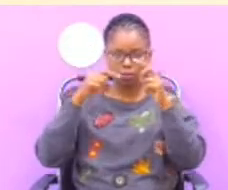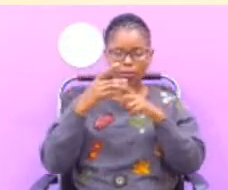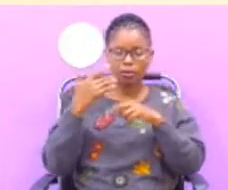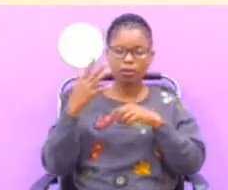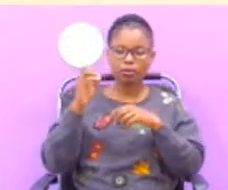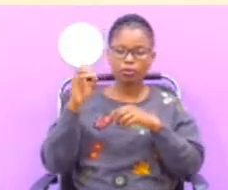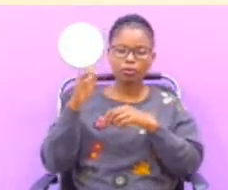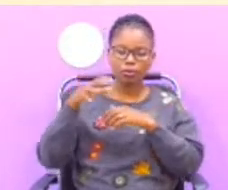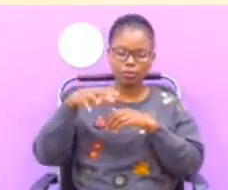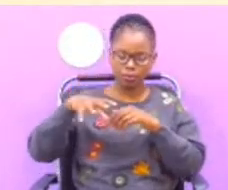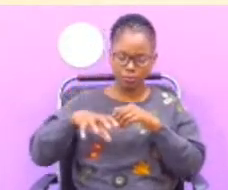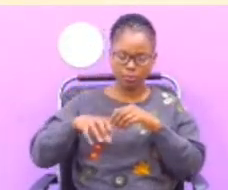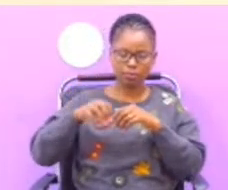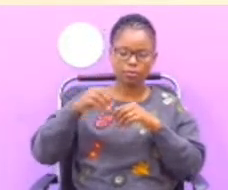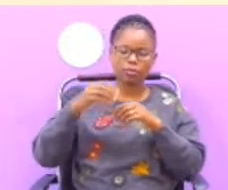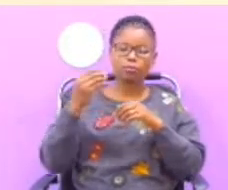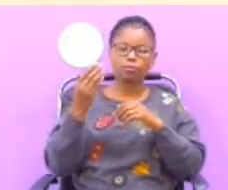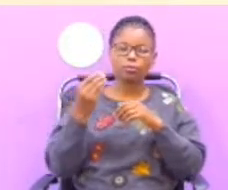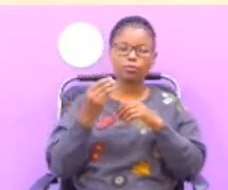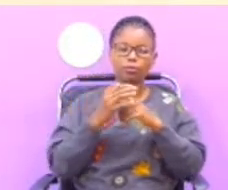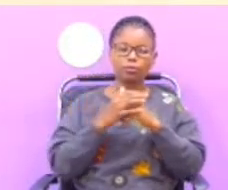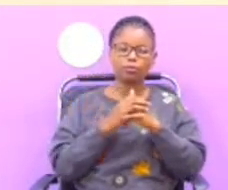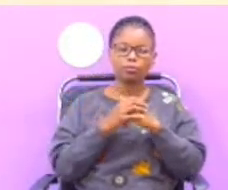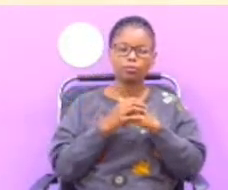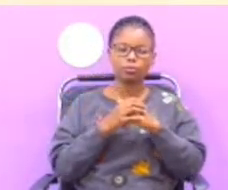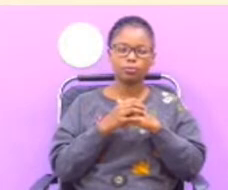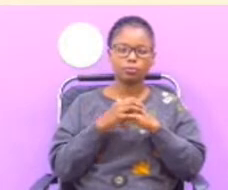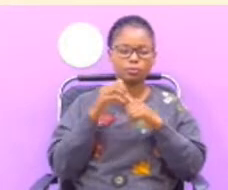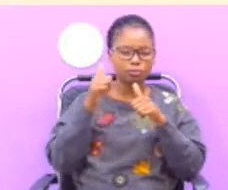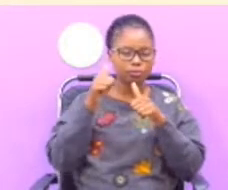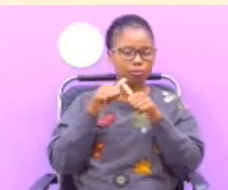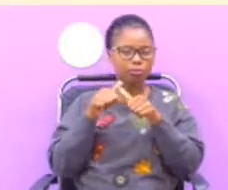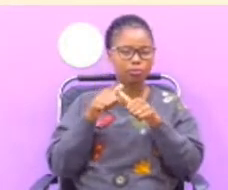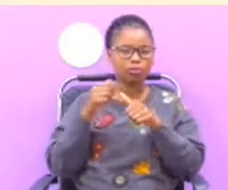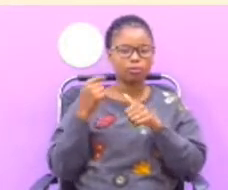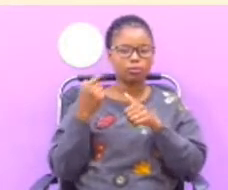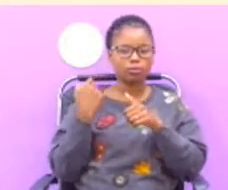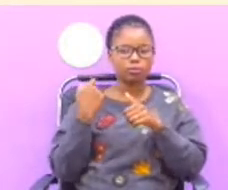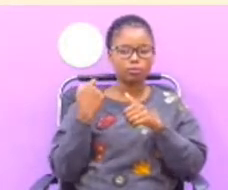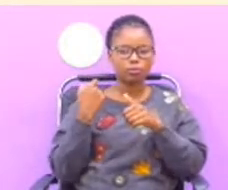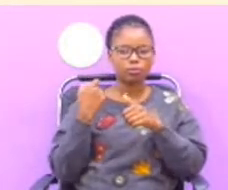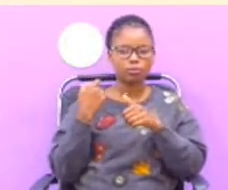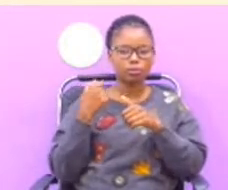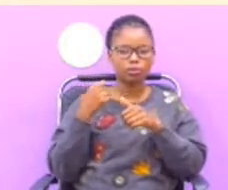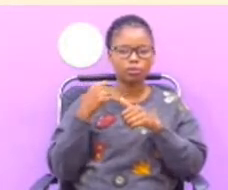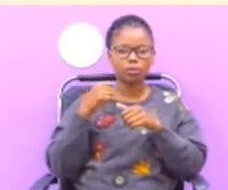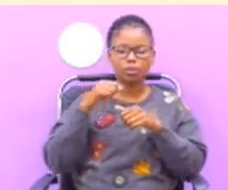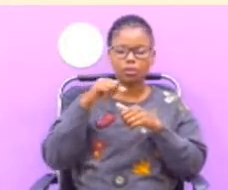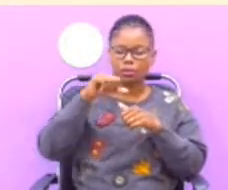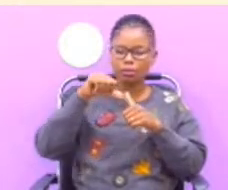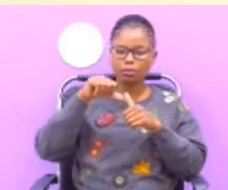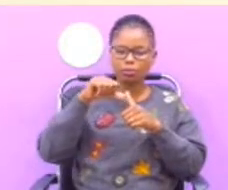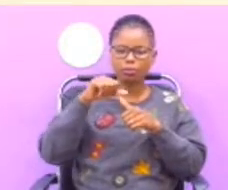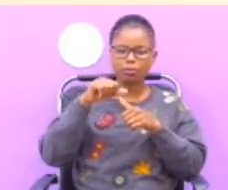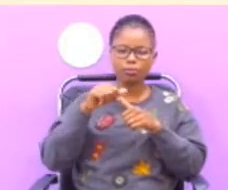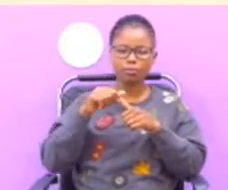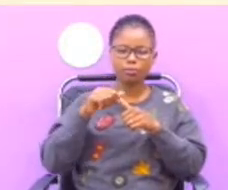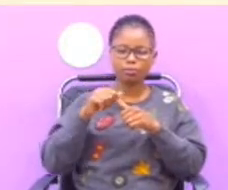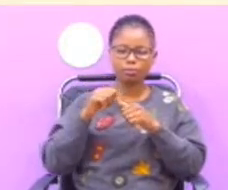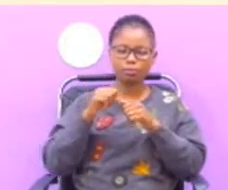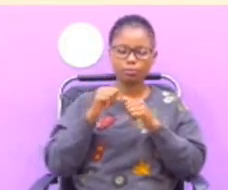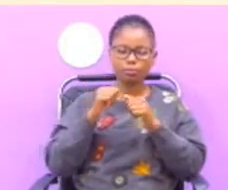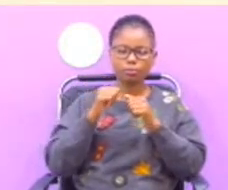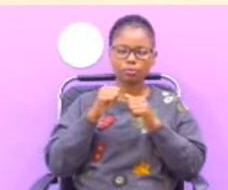gũkamakinyĩra ira nĩ ndĩramũhutĩirie hanini ũhoro wa meri ciĩtagwo yacht